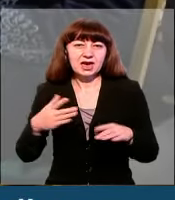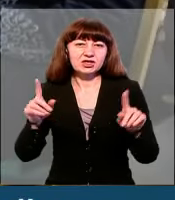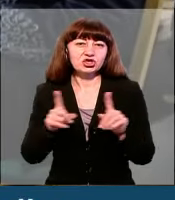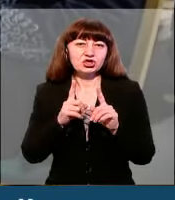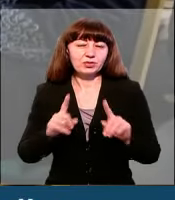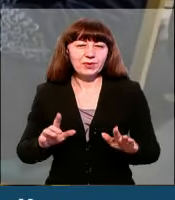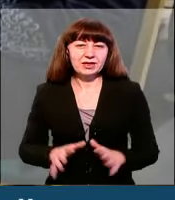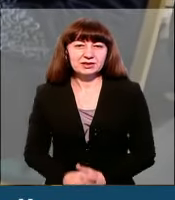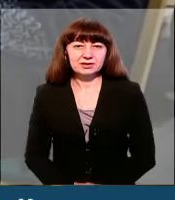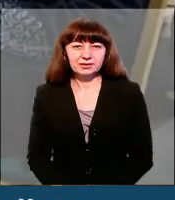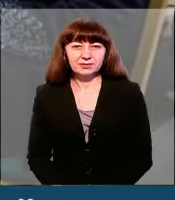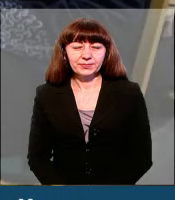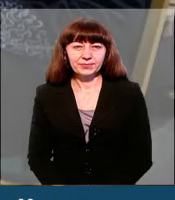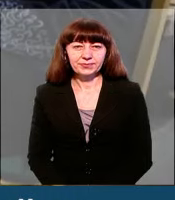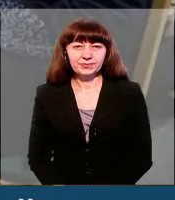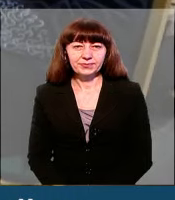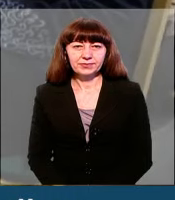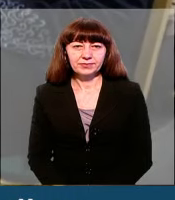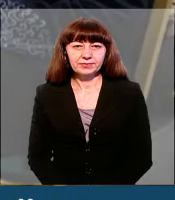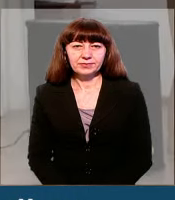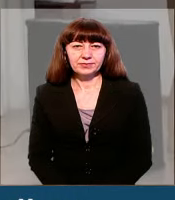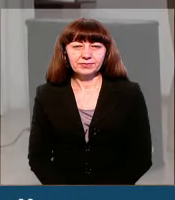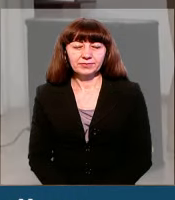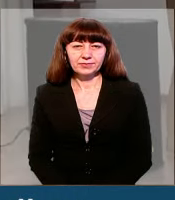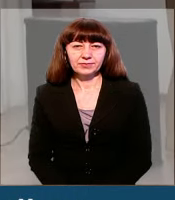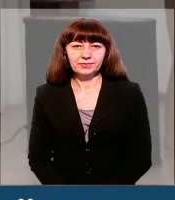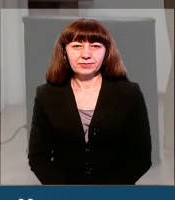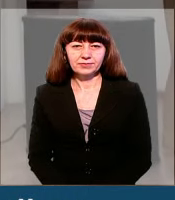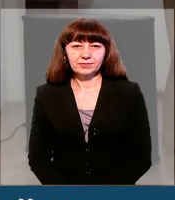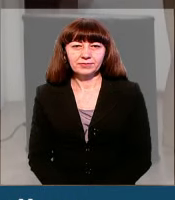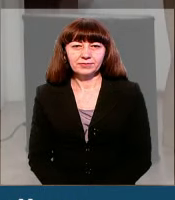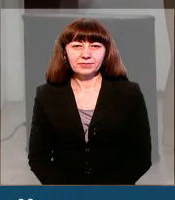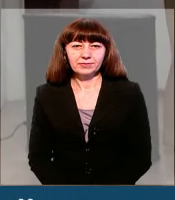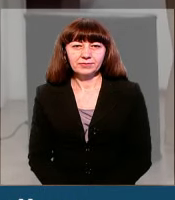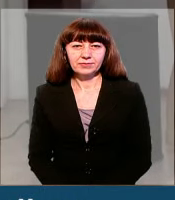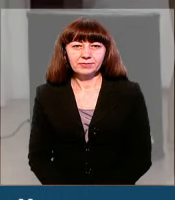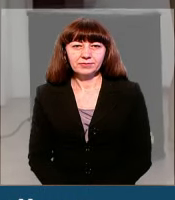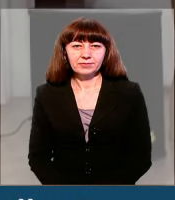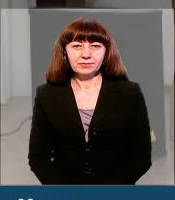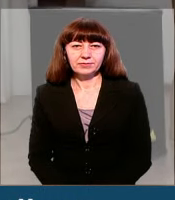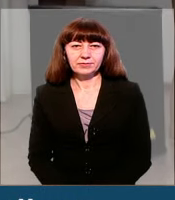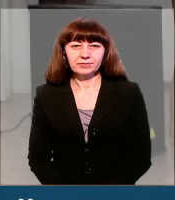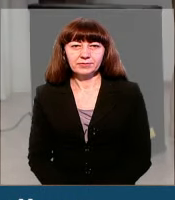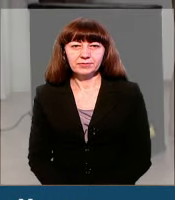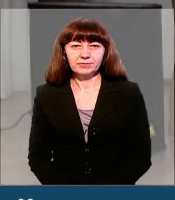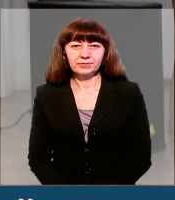песни. Родина моя, свободы